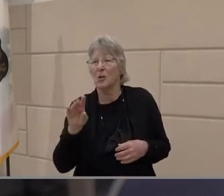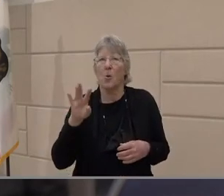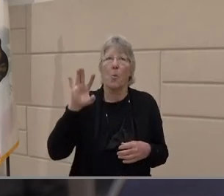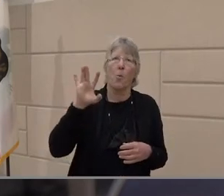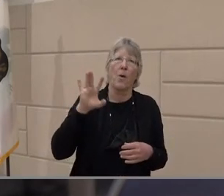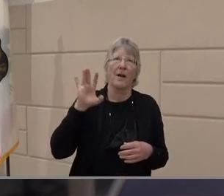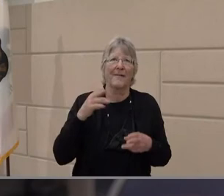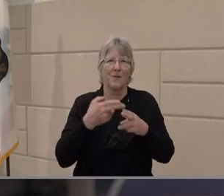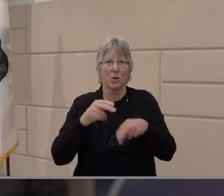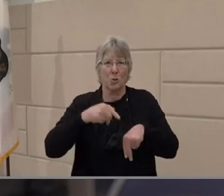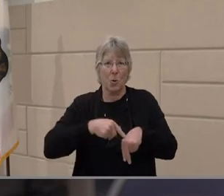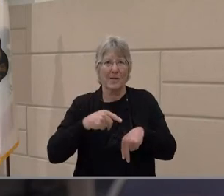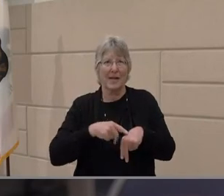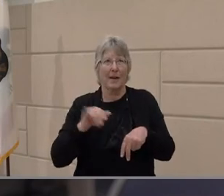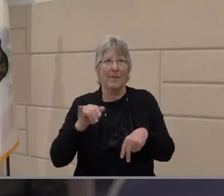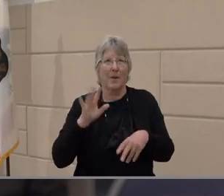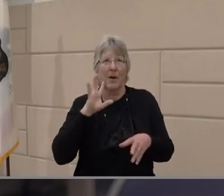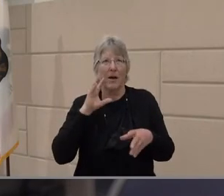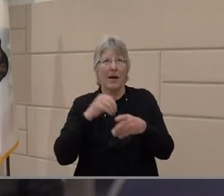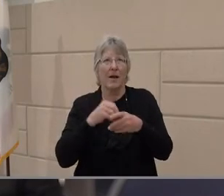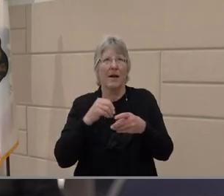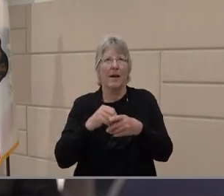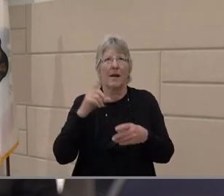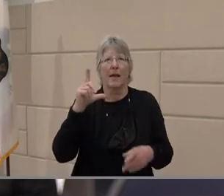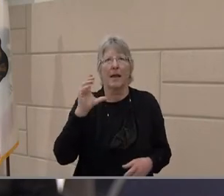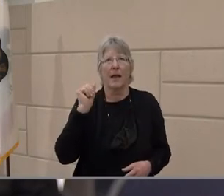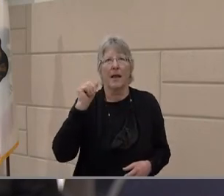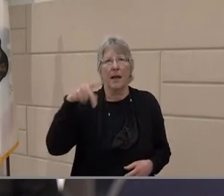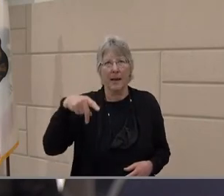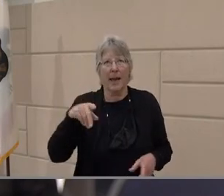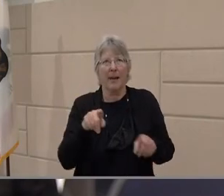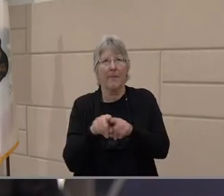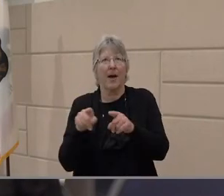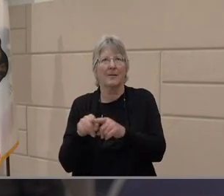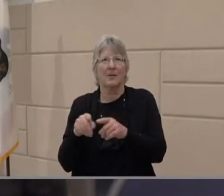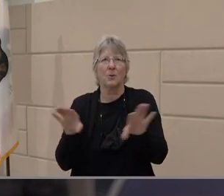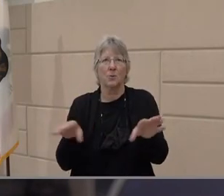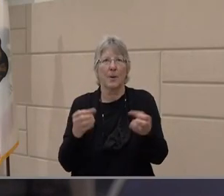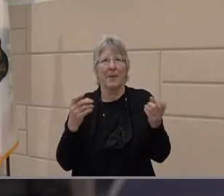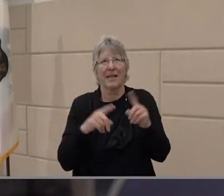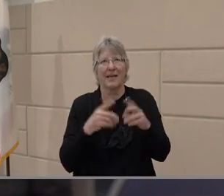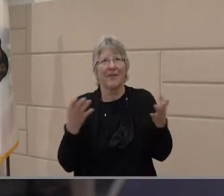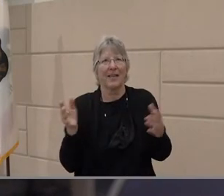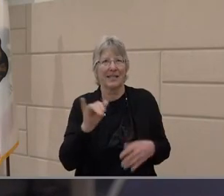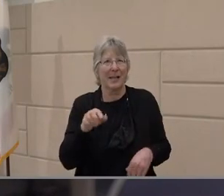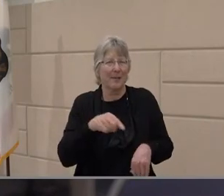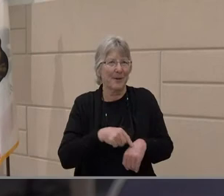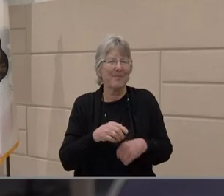ផងដែរឥឡូវទៅជែកអំពីរឿងវីលសិនវិញ